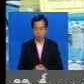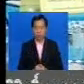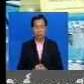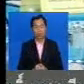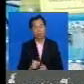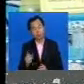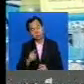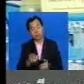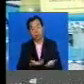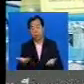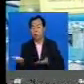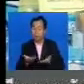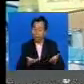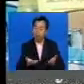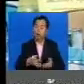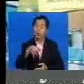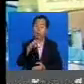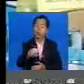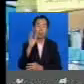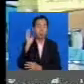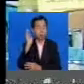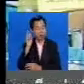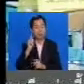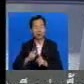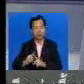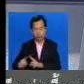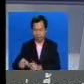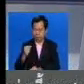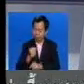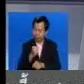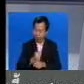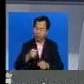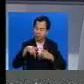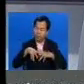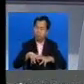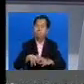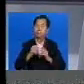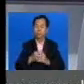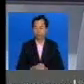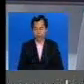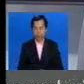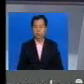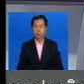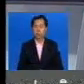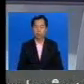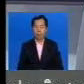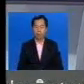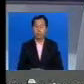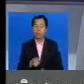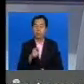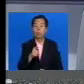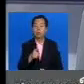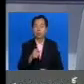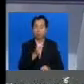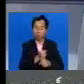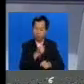ยงานที่สังกัดคือกรมประชาสัมพันธ์เป็นหลักส่วนอีกทางเลือกหนึ่งนะคะคือรัฐวิสาหกิจแต่พันธกิจก็จะไม่สอดคล้องกับการเป็นรัฐ